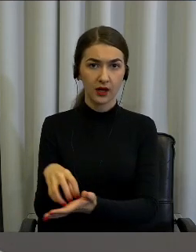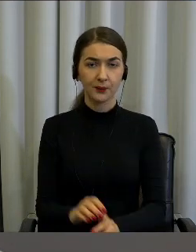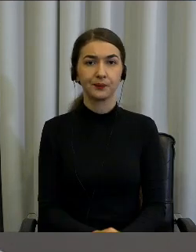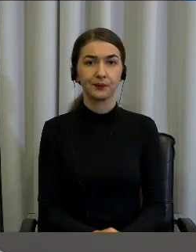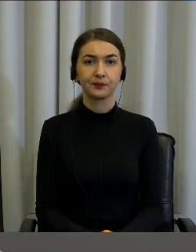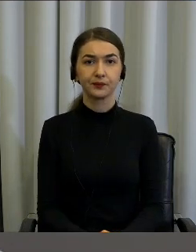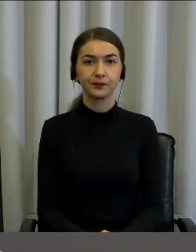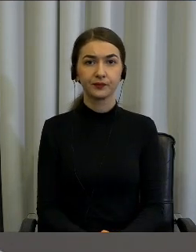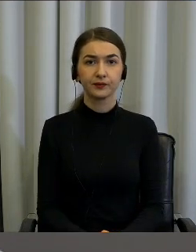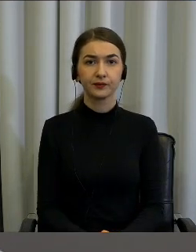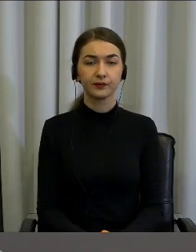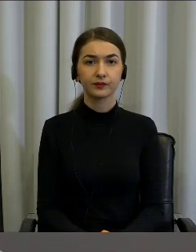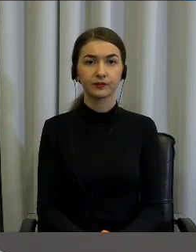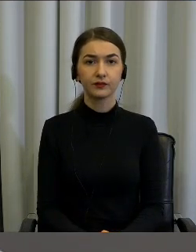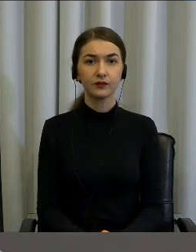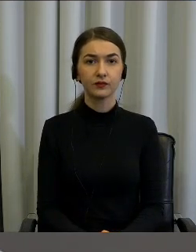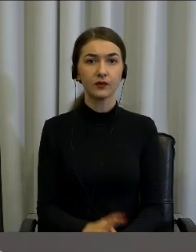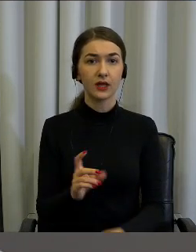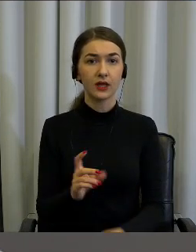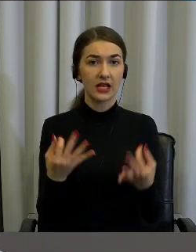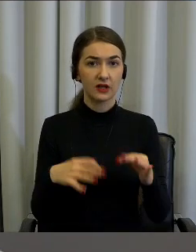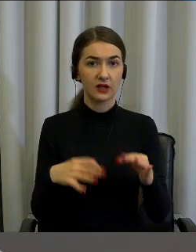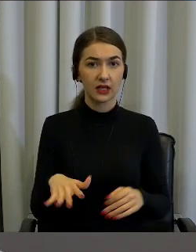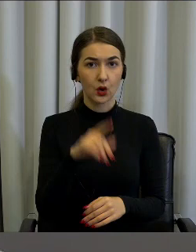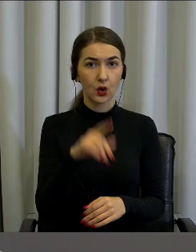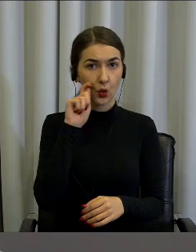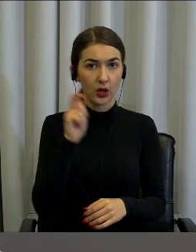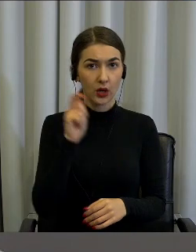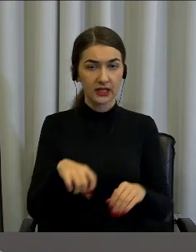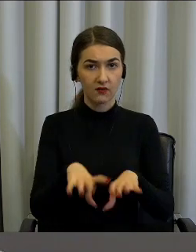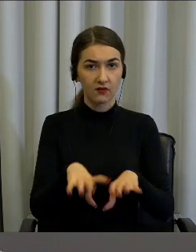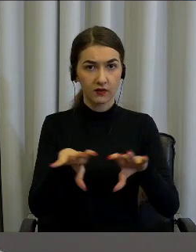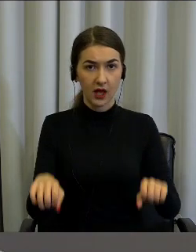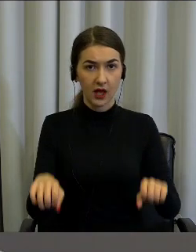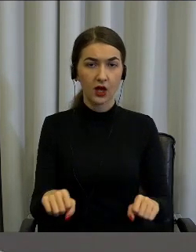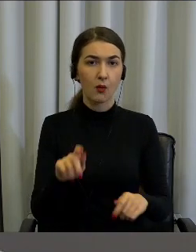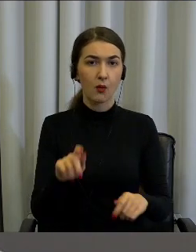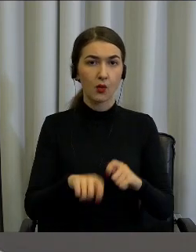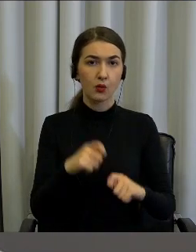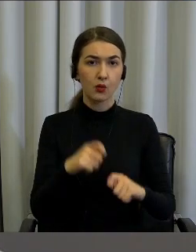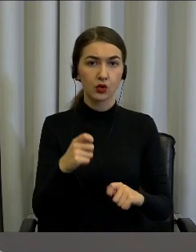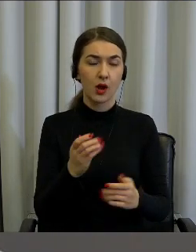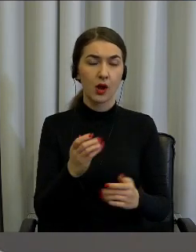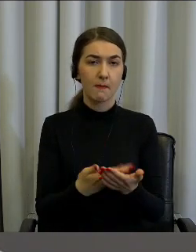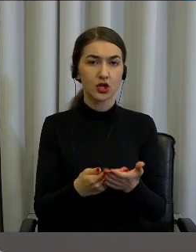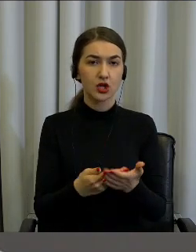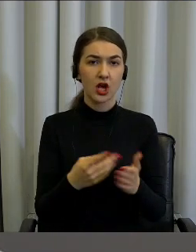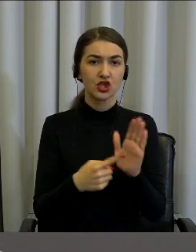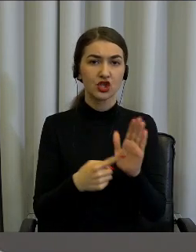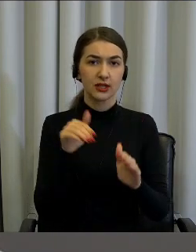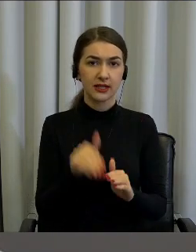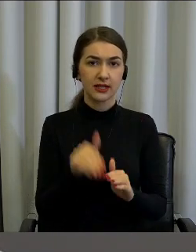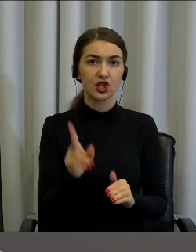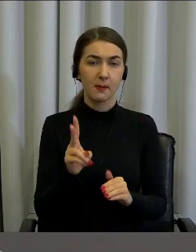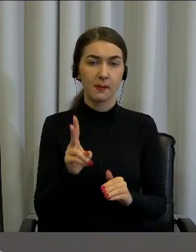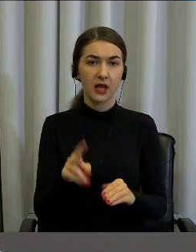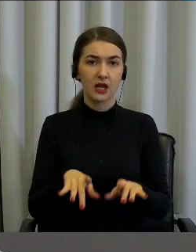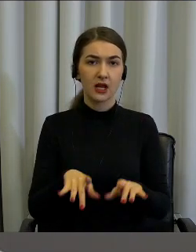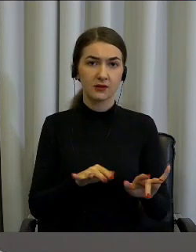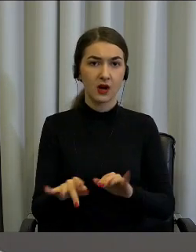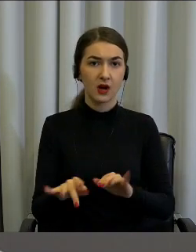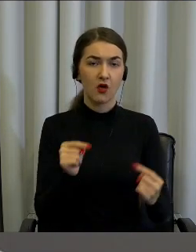пунктах на звільнених територіях українська влада порушила Майже 6 000 кримінальних справ проти осіб